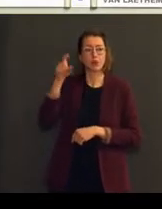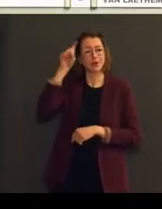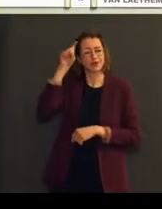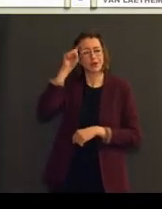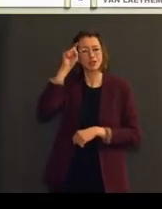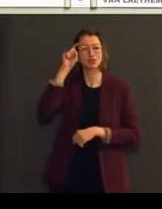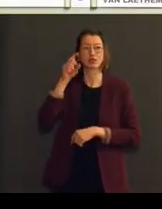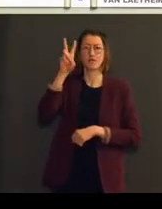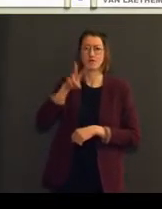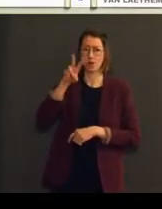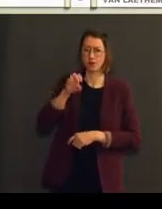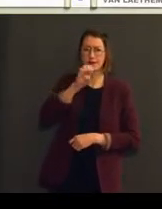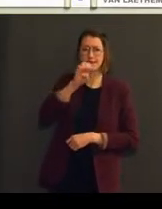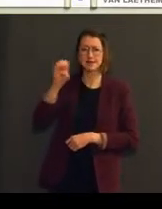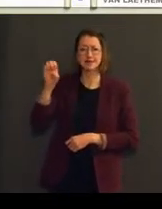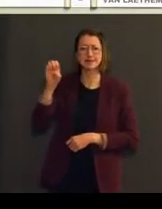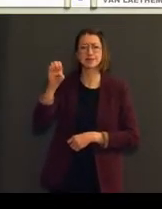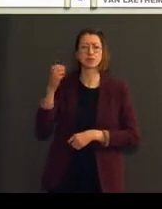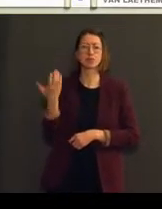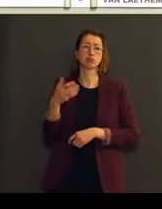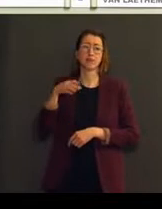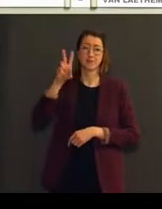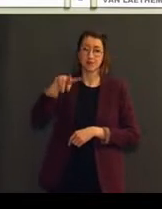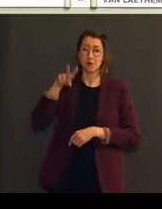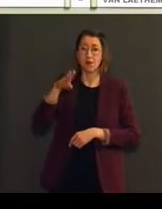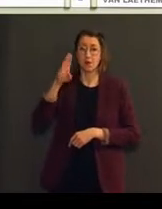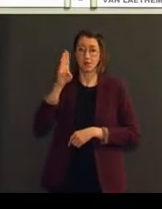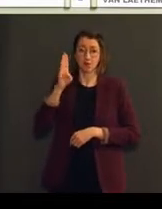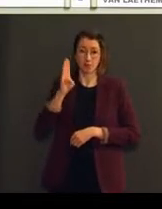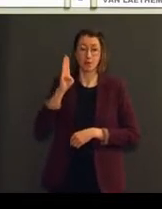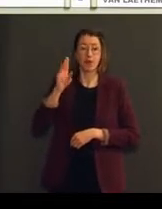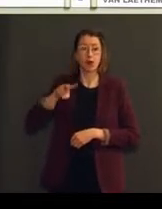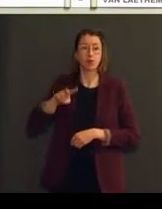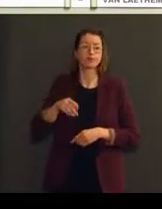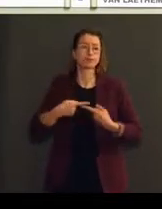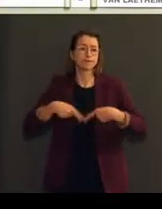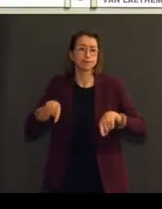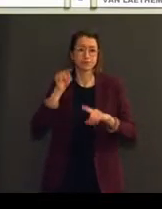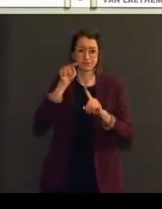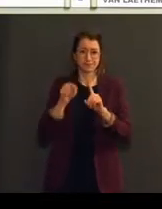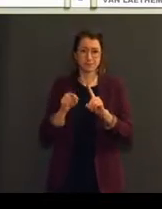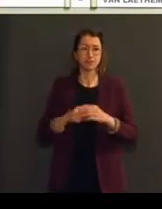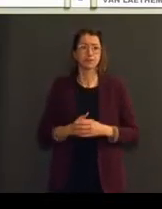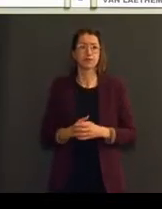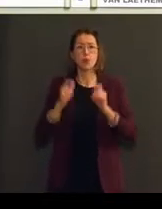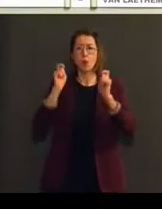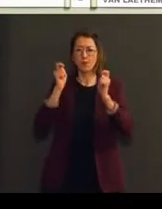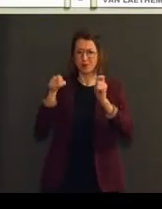Liège. Le taux d'occupation des hôpitaux reste actuellement à un niveau élevé, et nous